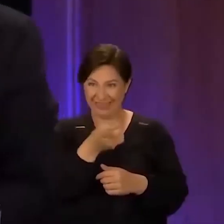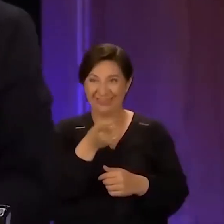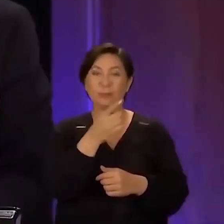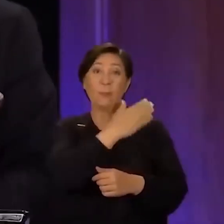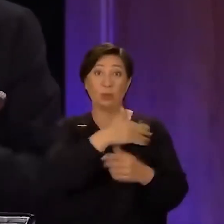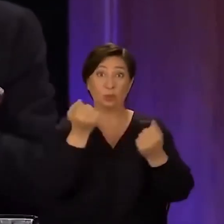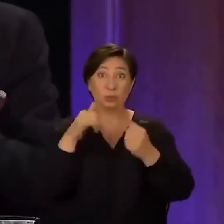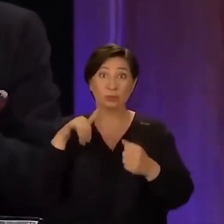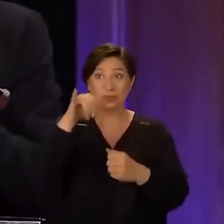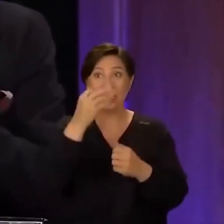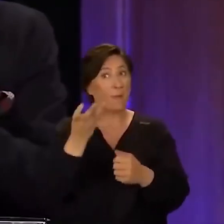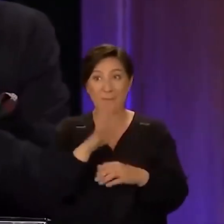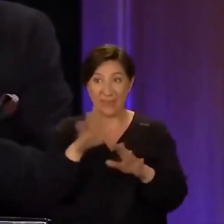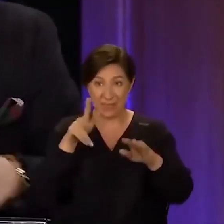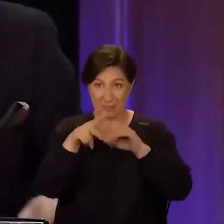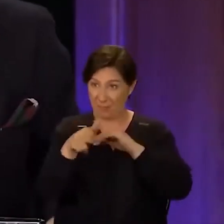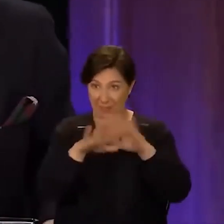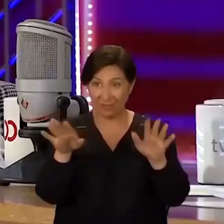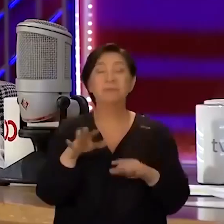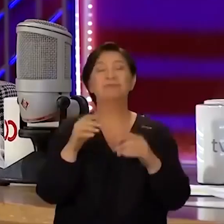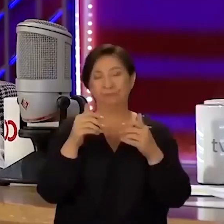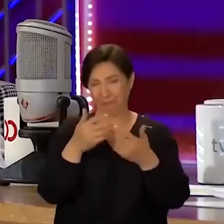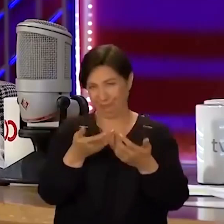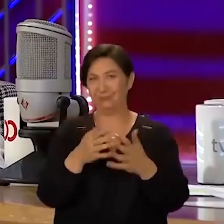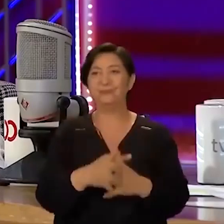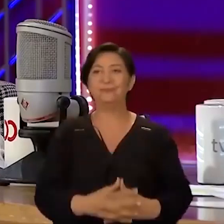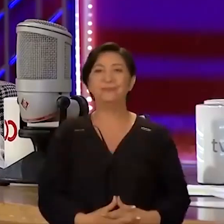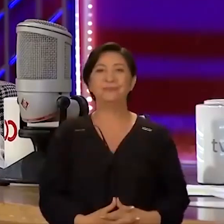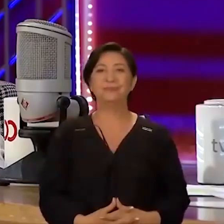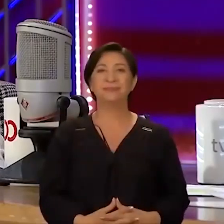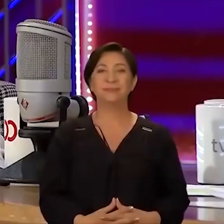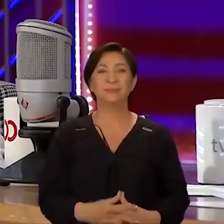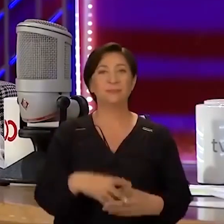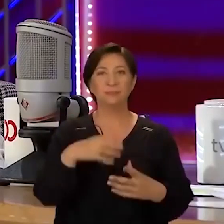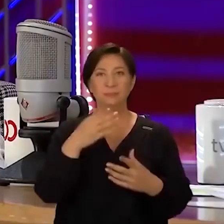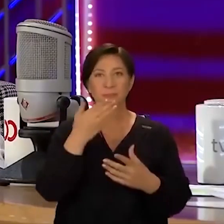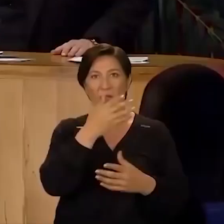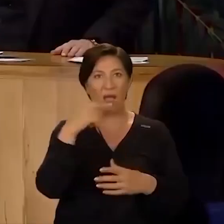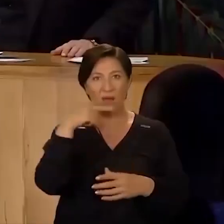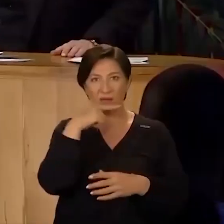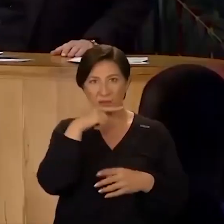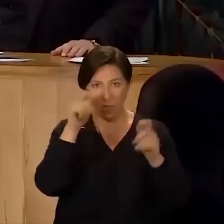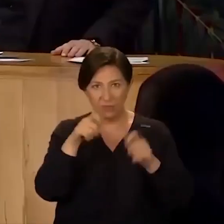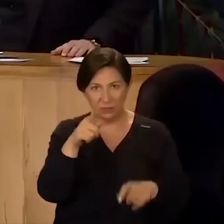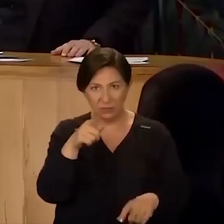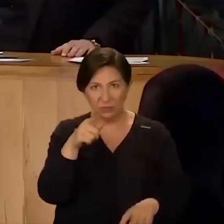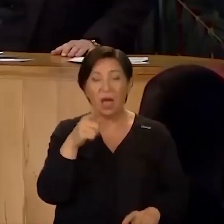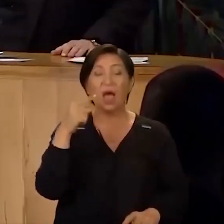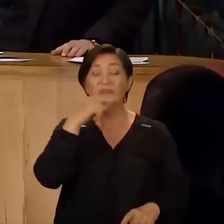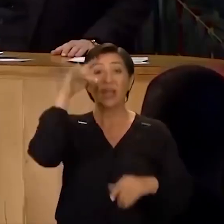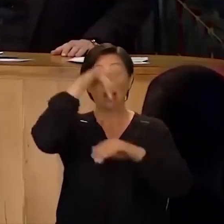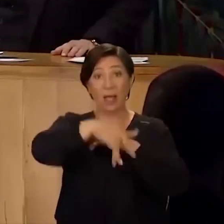isen olmanız nişan nişan şey yaptınız mı peki o ne yaptın diye Afrika'da mı yaptınız